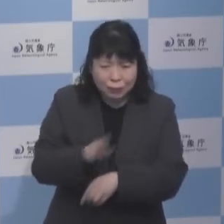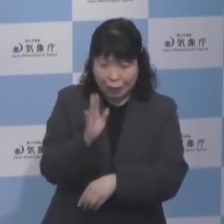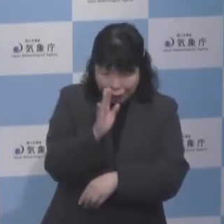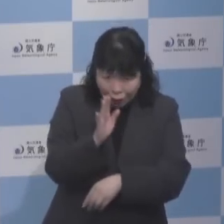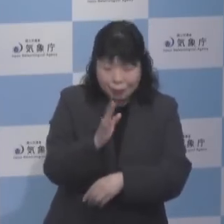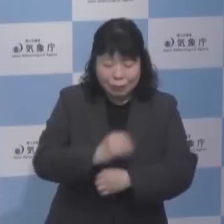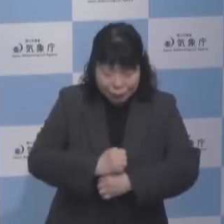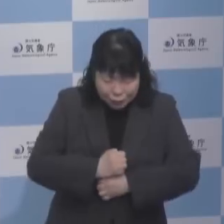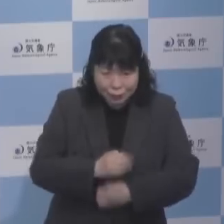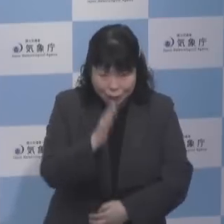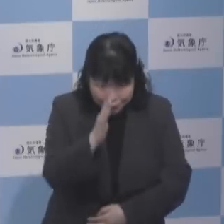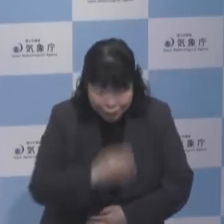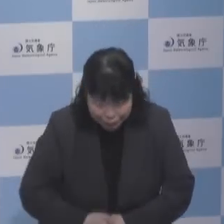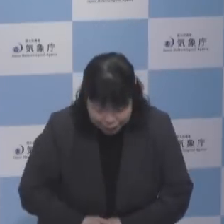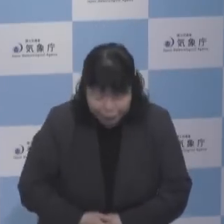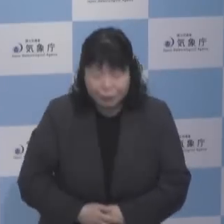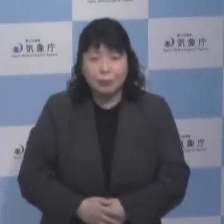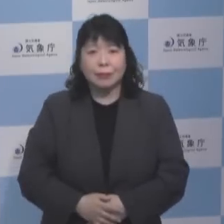います。